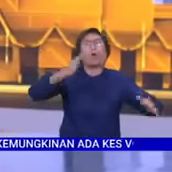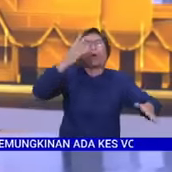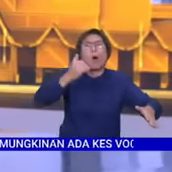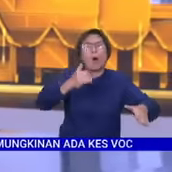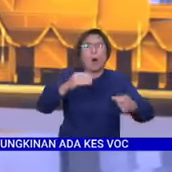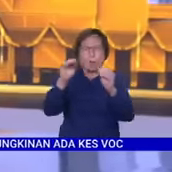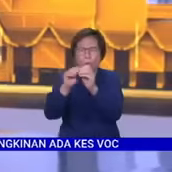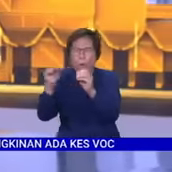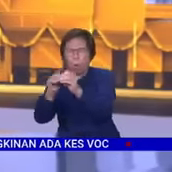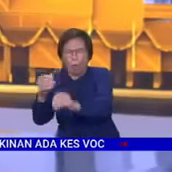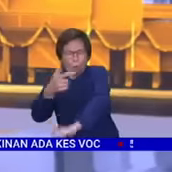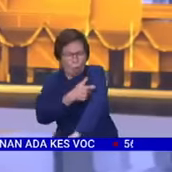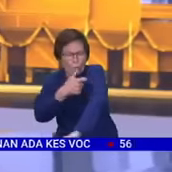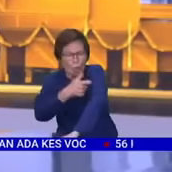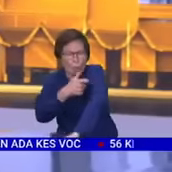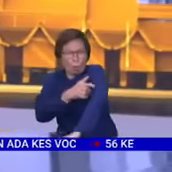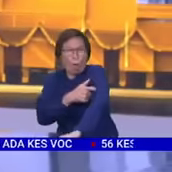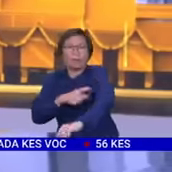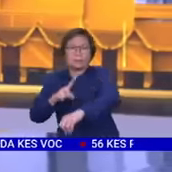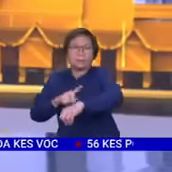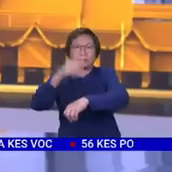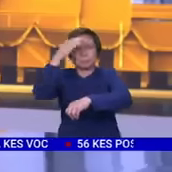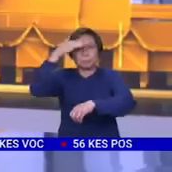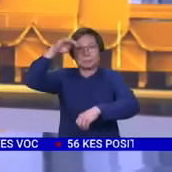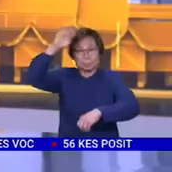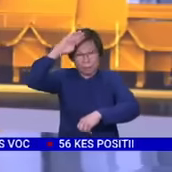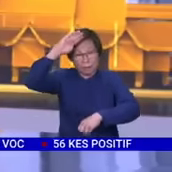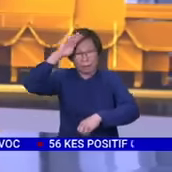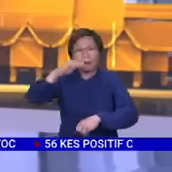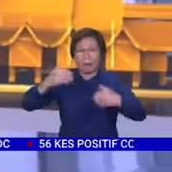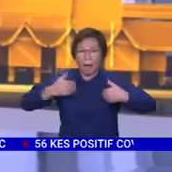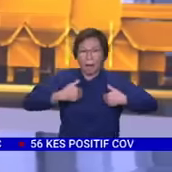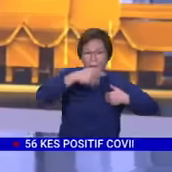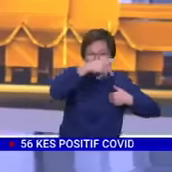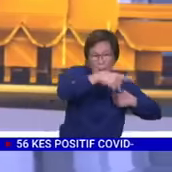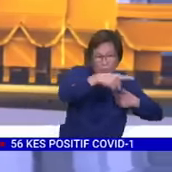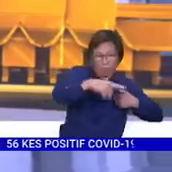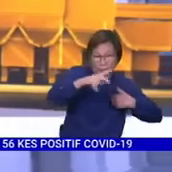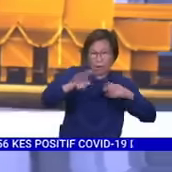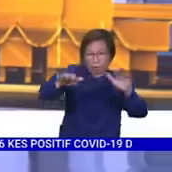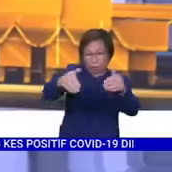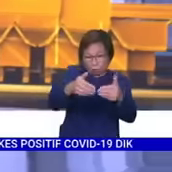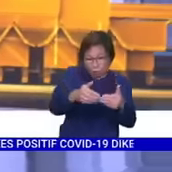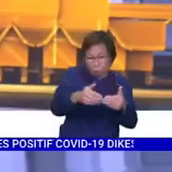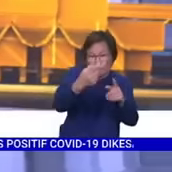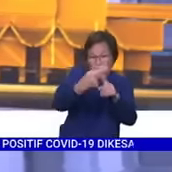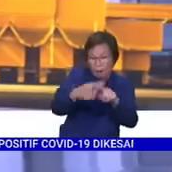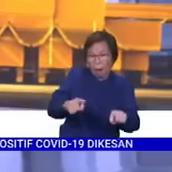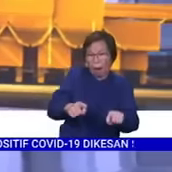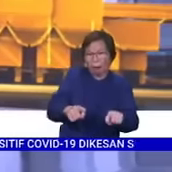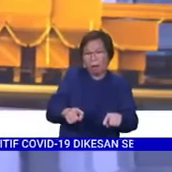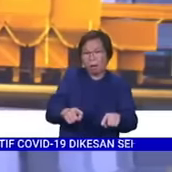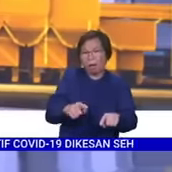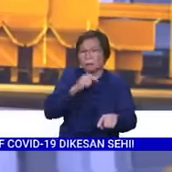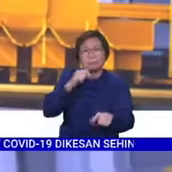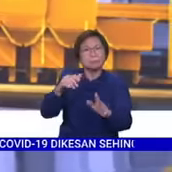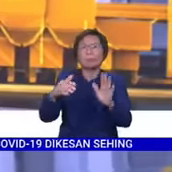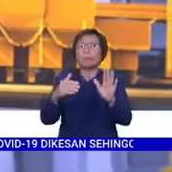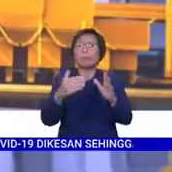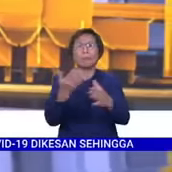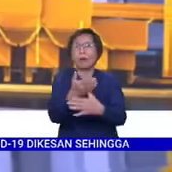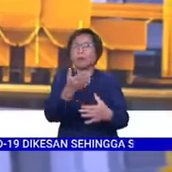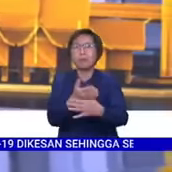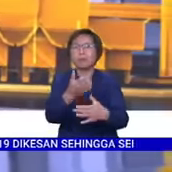jumlah pemberian vaksin haryana di negeri itu Walaupun ada PV yang ditutup namun ia tidak menjejaskan